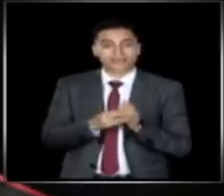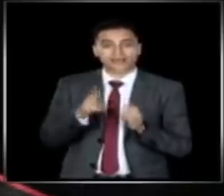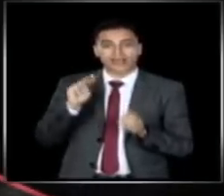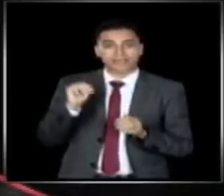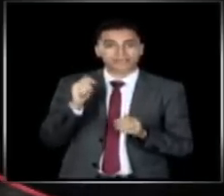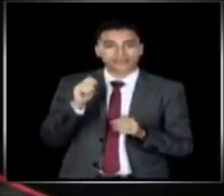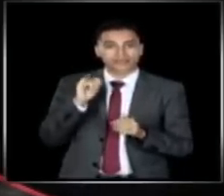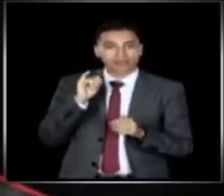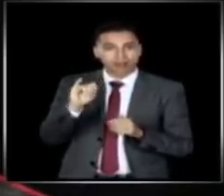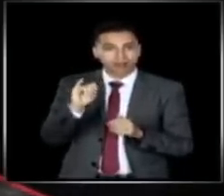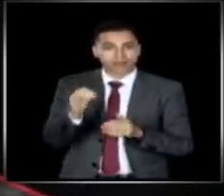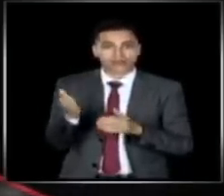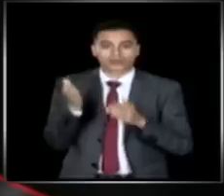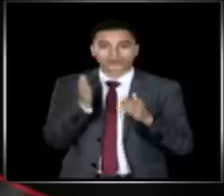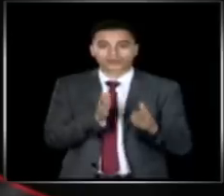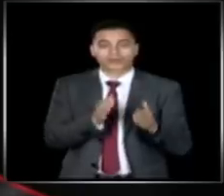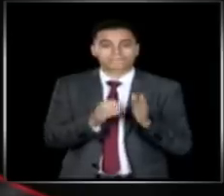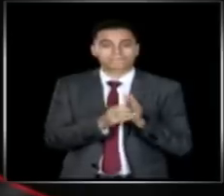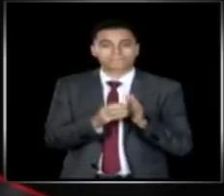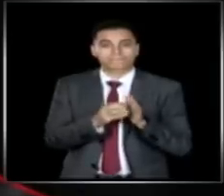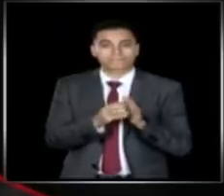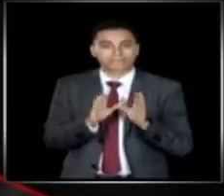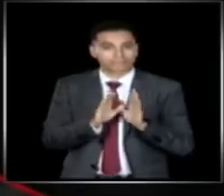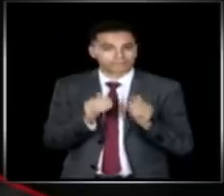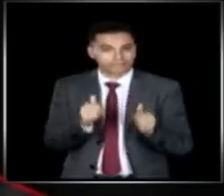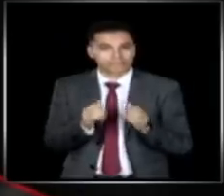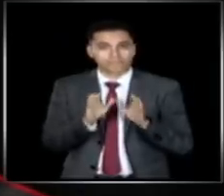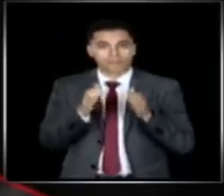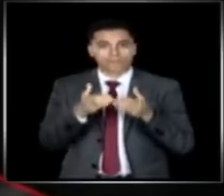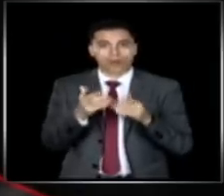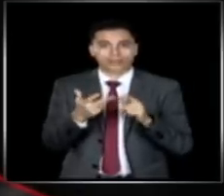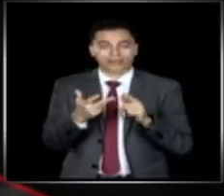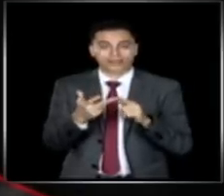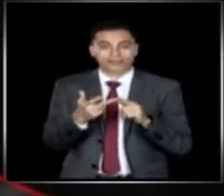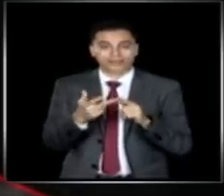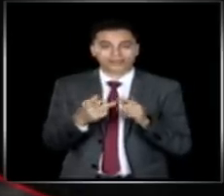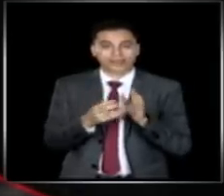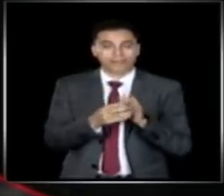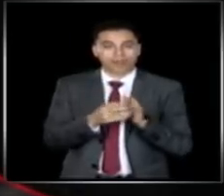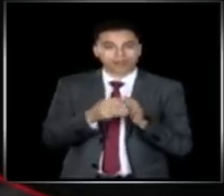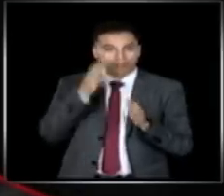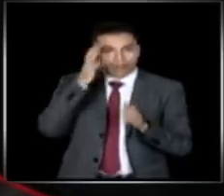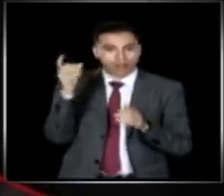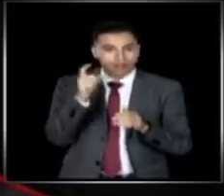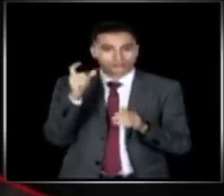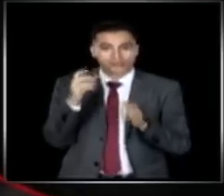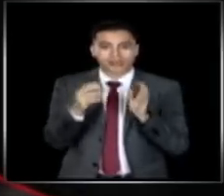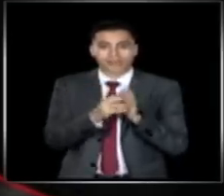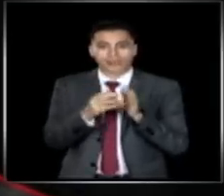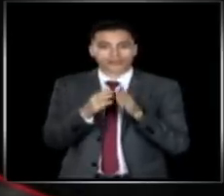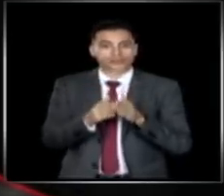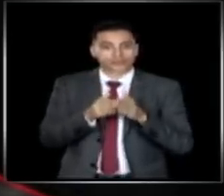مجموعة مش سهلة. المجموعة الثالثة جامعة الأزهر، وجامعة قناة السويس، وجامعة دمياط،